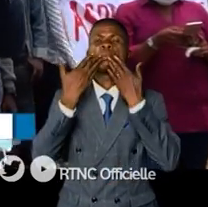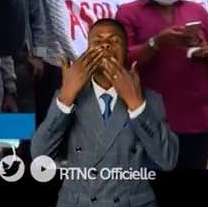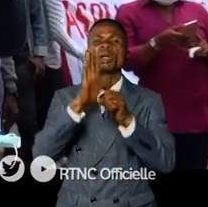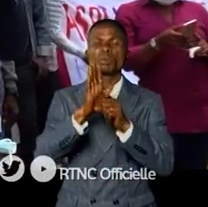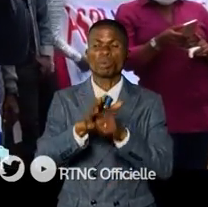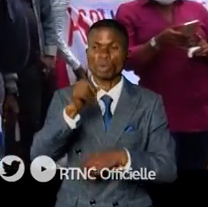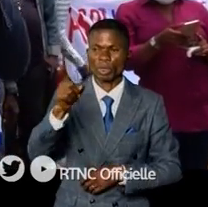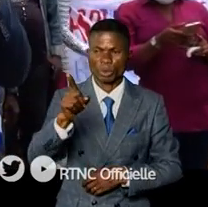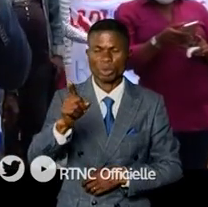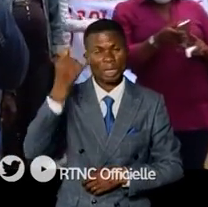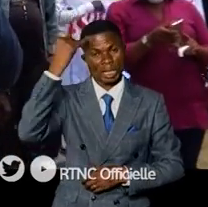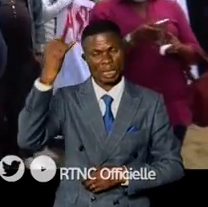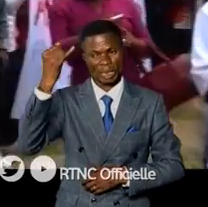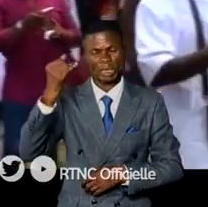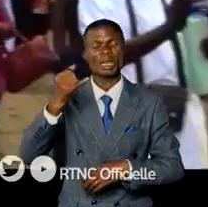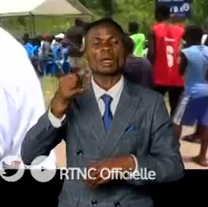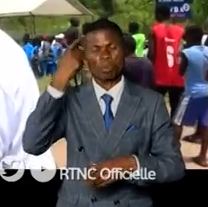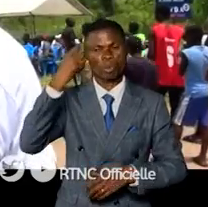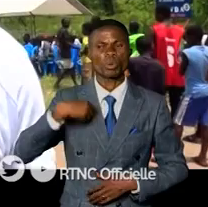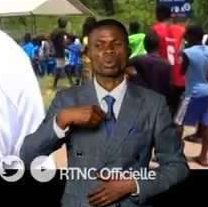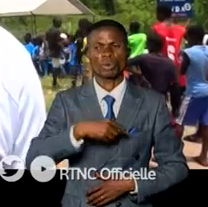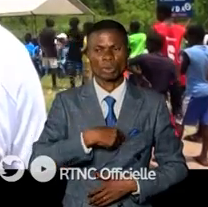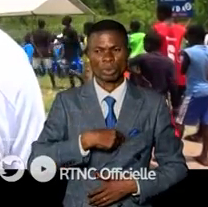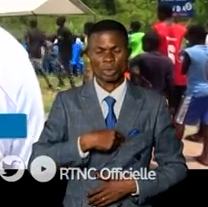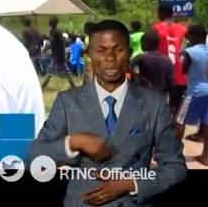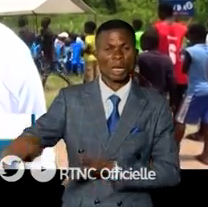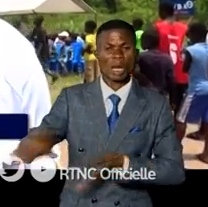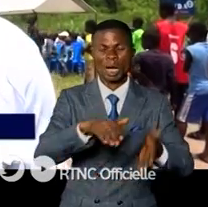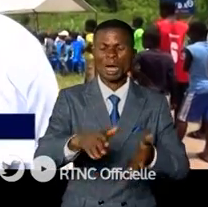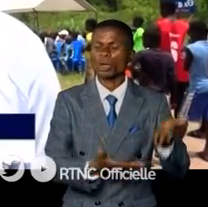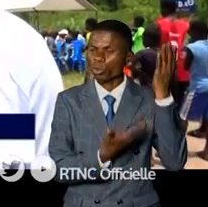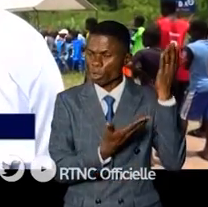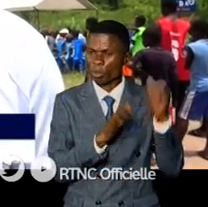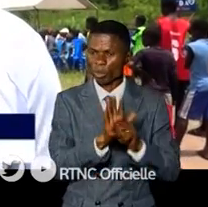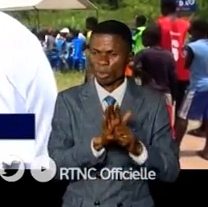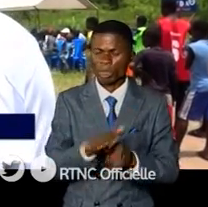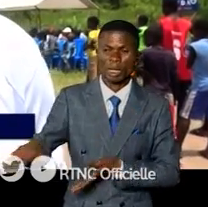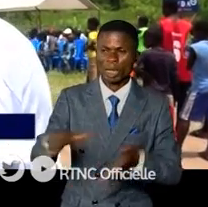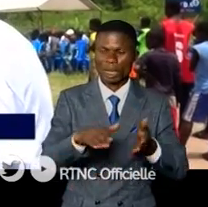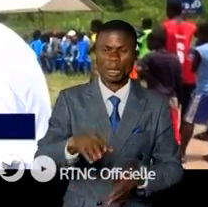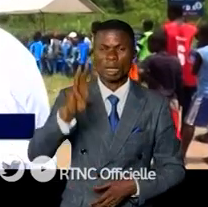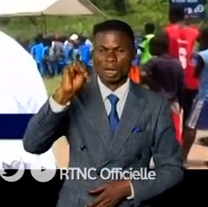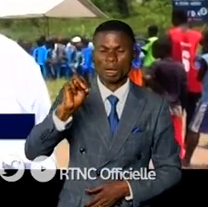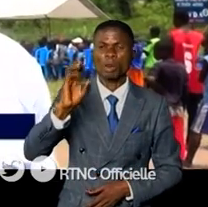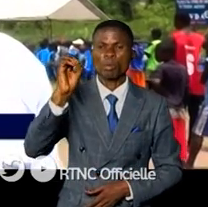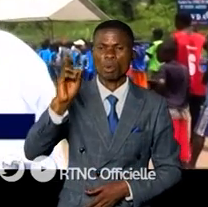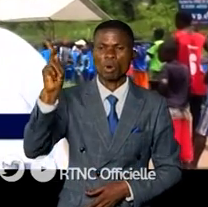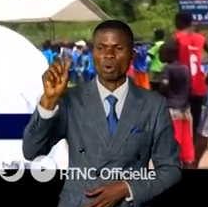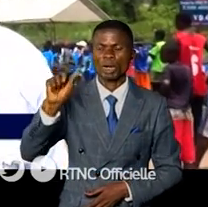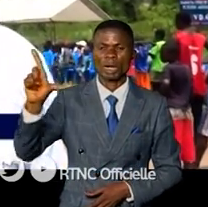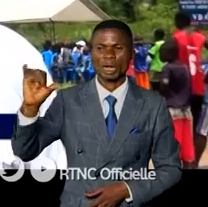na makanisi aux oies qui font la douceur. En route de desserte agricole, la route Mokali qui verse